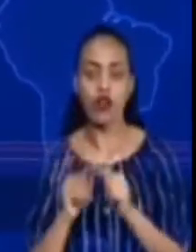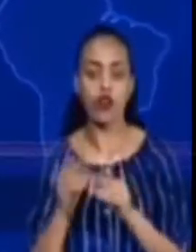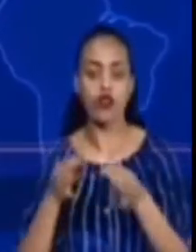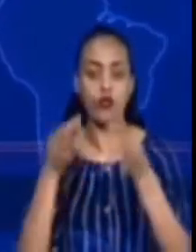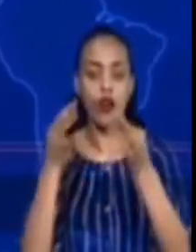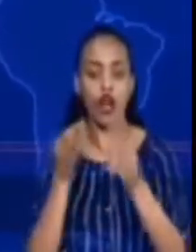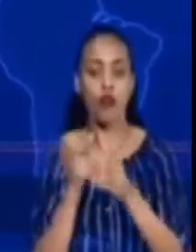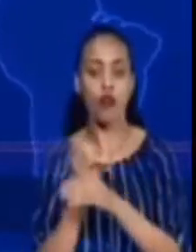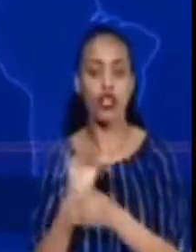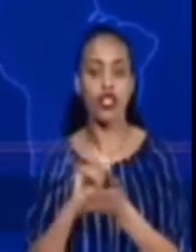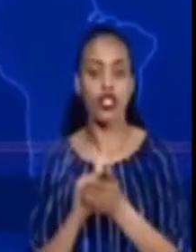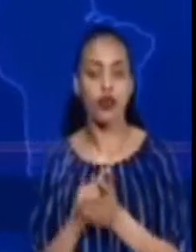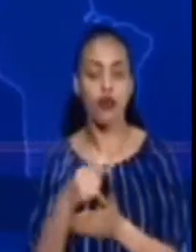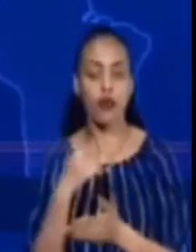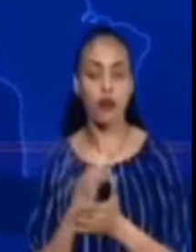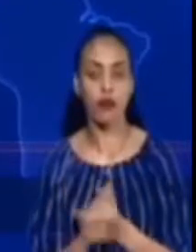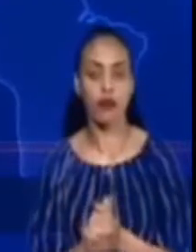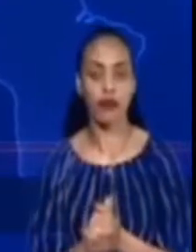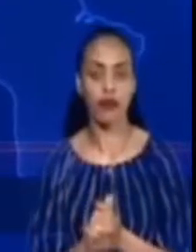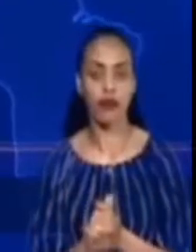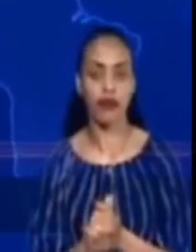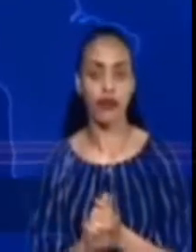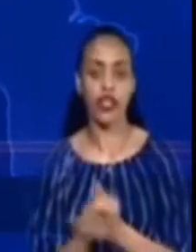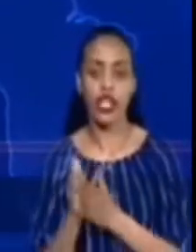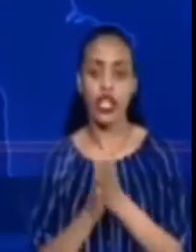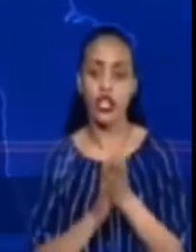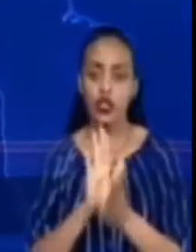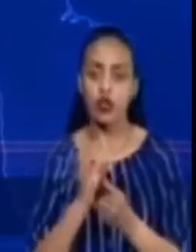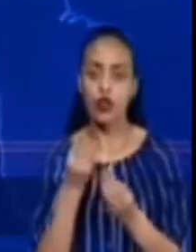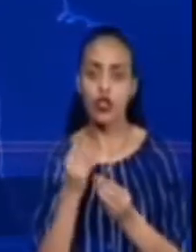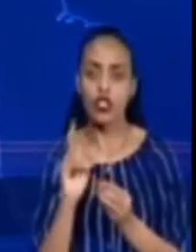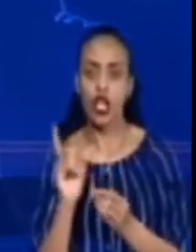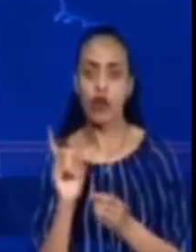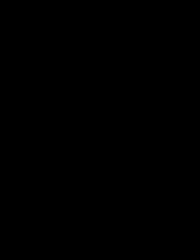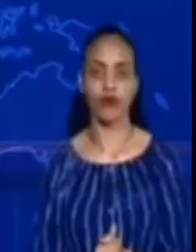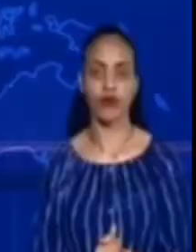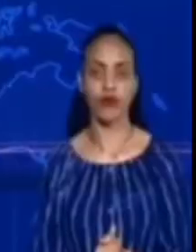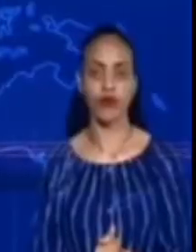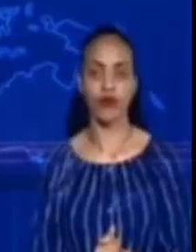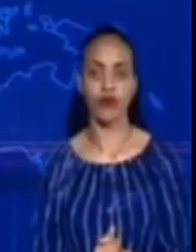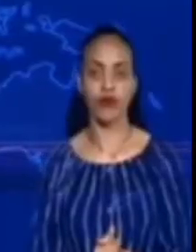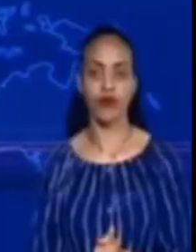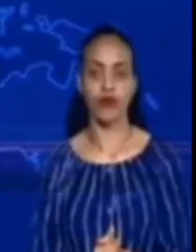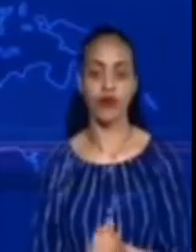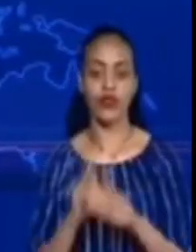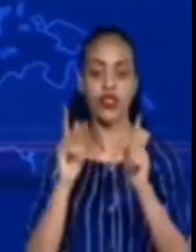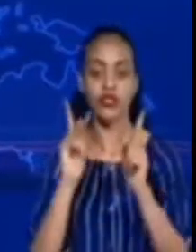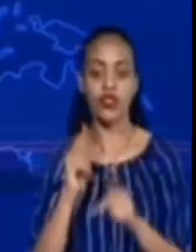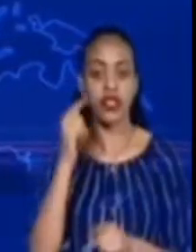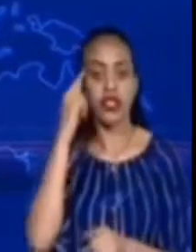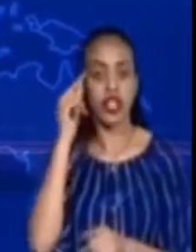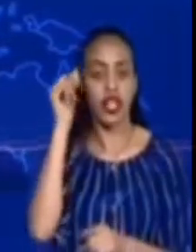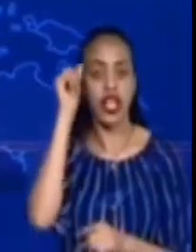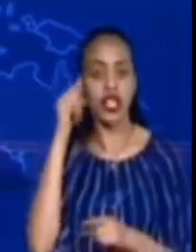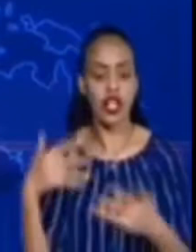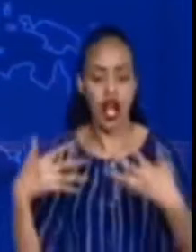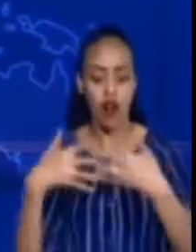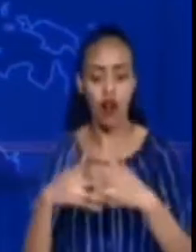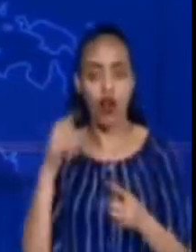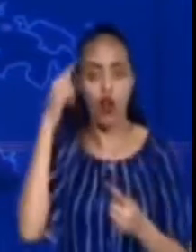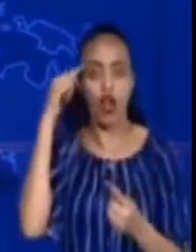ነው እኛ የተናገር ቁርአን ውስጥ እኮ የተናገረው ነው የሚበልጠው ይሄ ጳውሎስ የምትለው አንተ